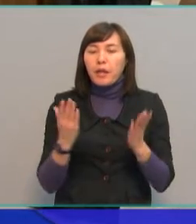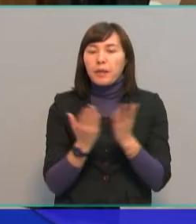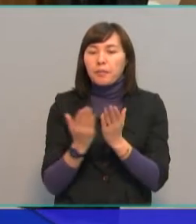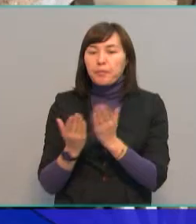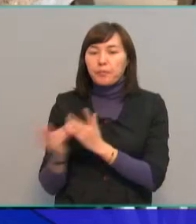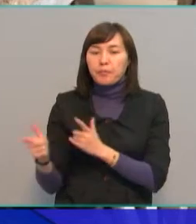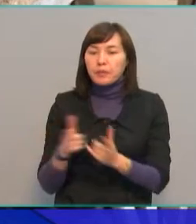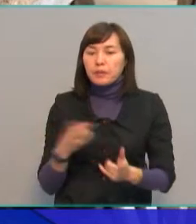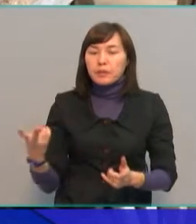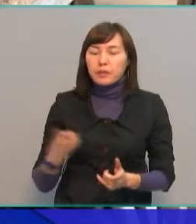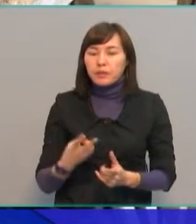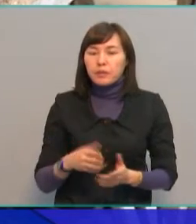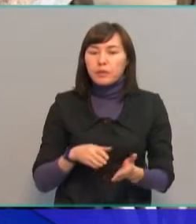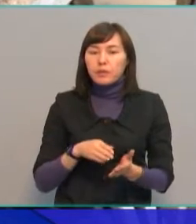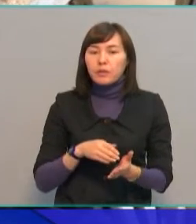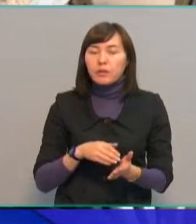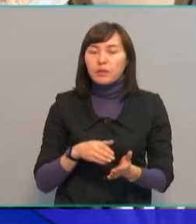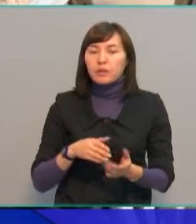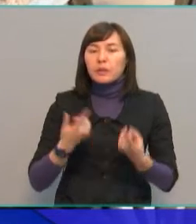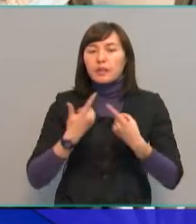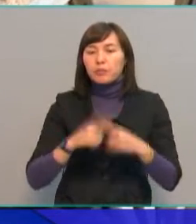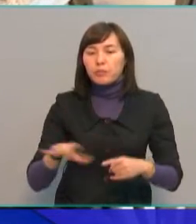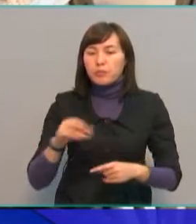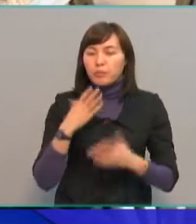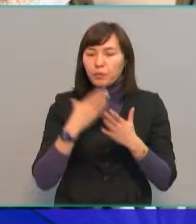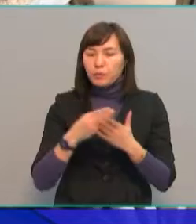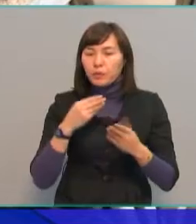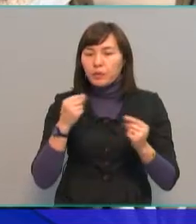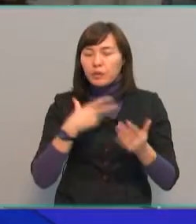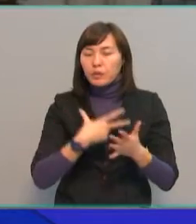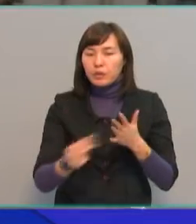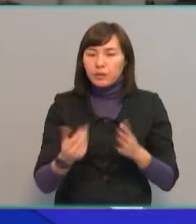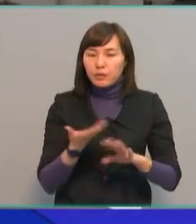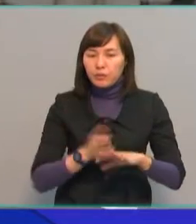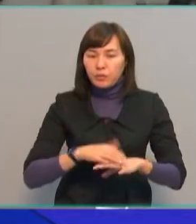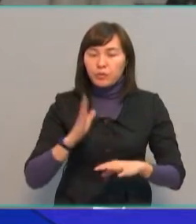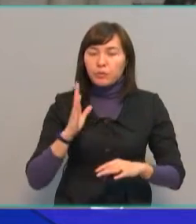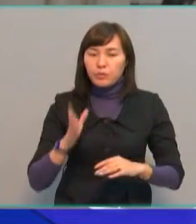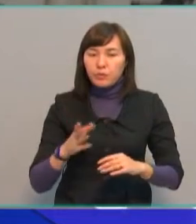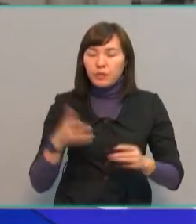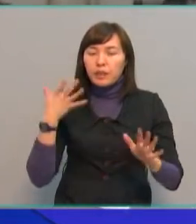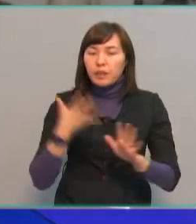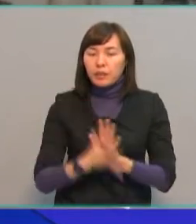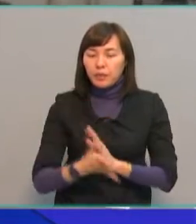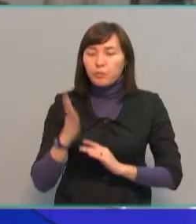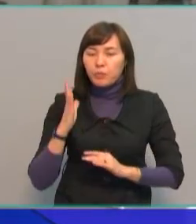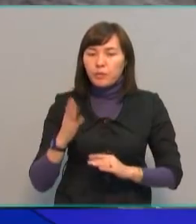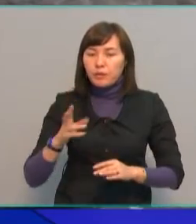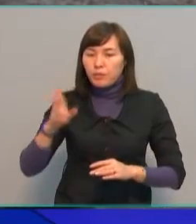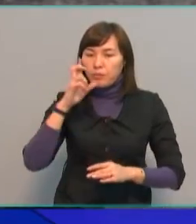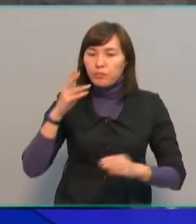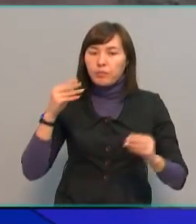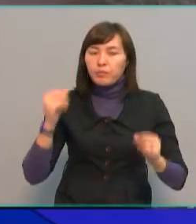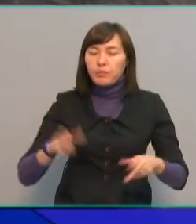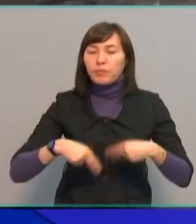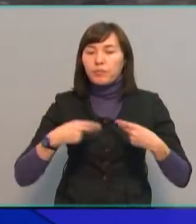те. Ол жонылады мына жерде. Құрал жабдықтарды өз ақшама сатып алсам қиынға соғар еді. Шығынға батамын, мемлекет